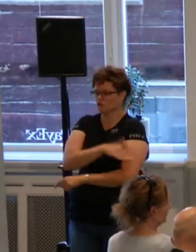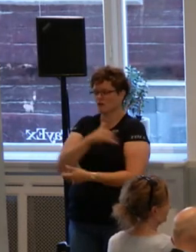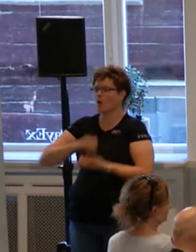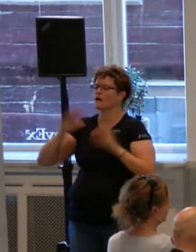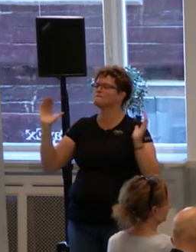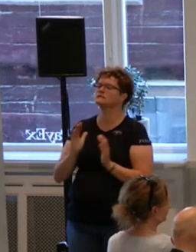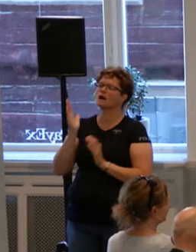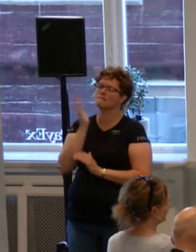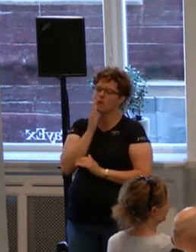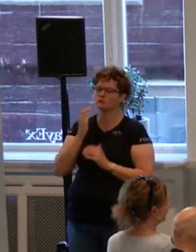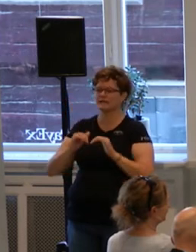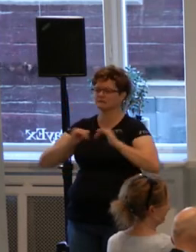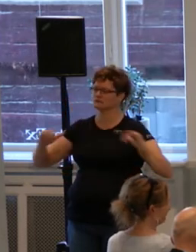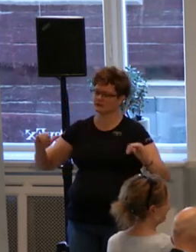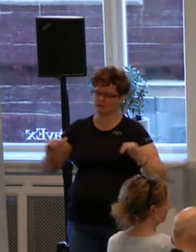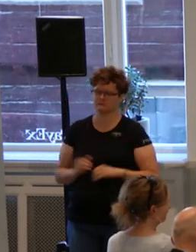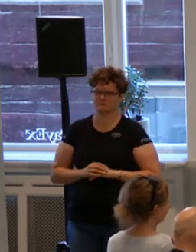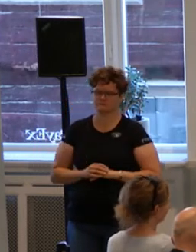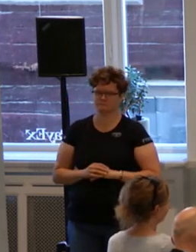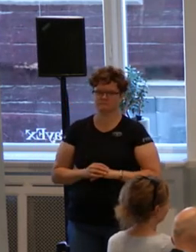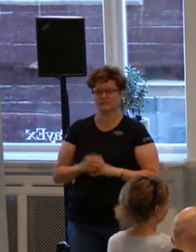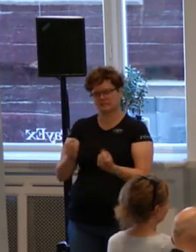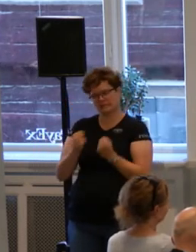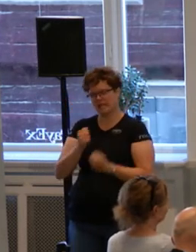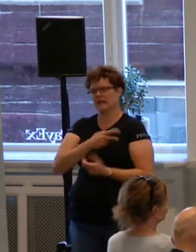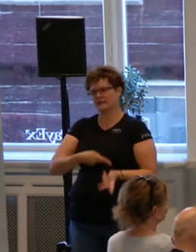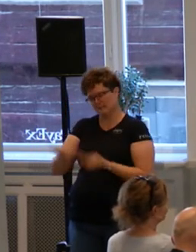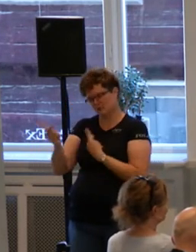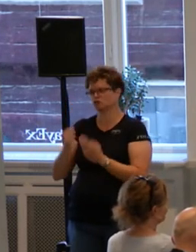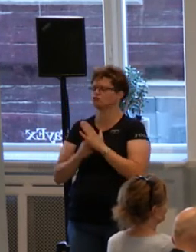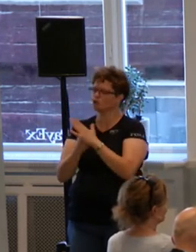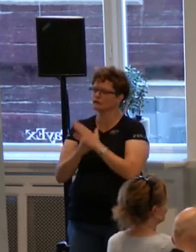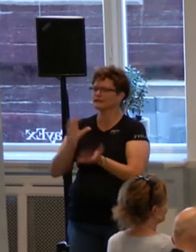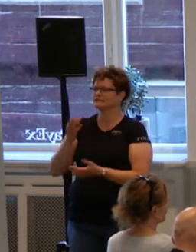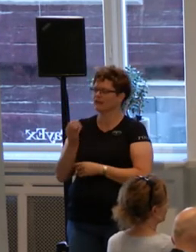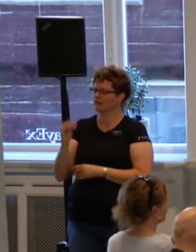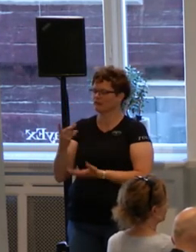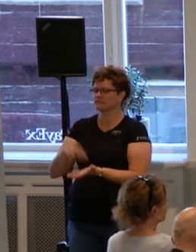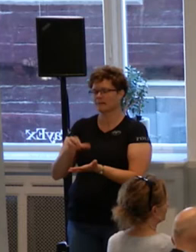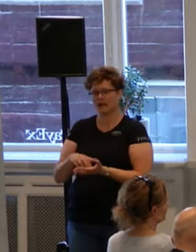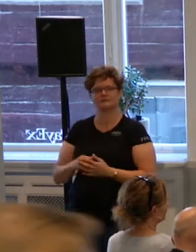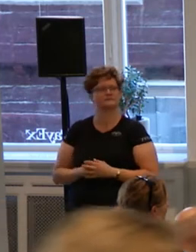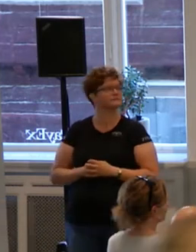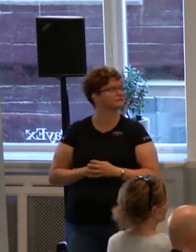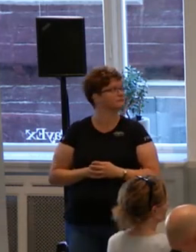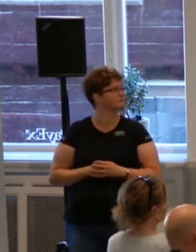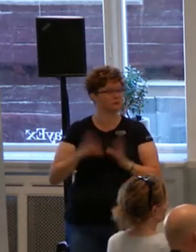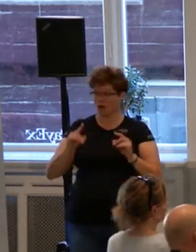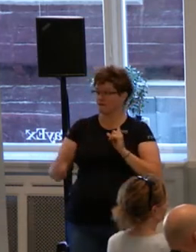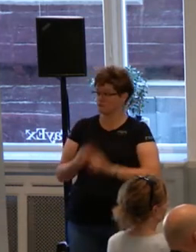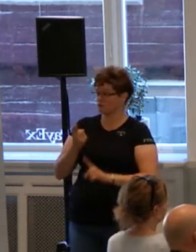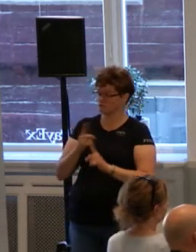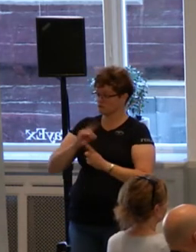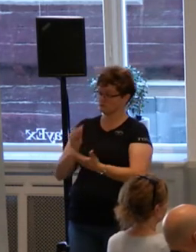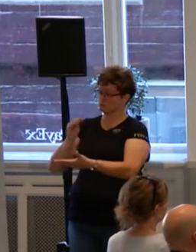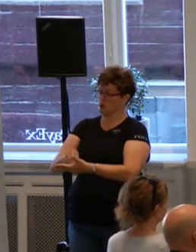minska bostadssegregationen, stärka demokratin och stödja det civila samhället. Och så överst, bekämpa